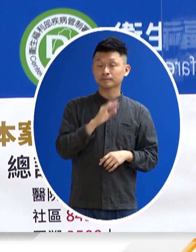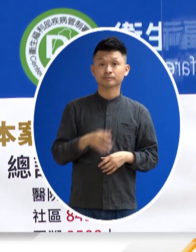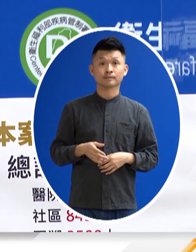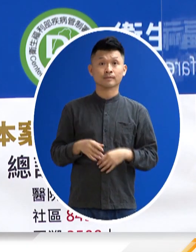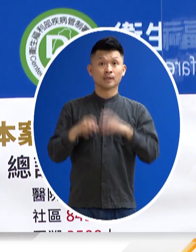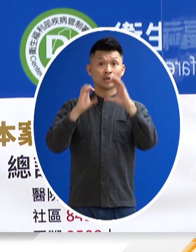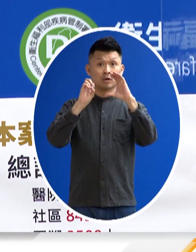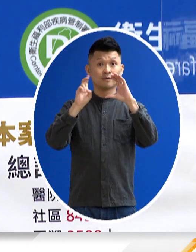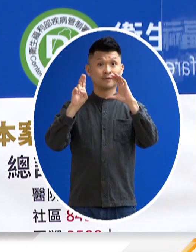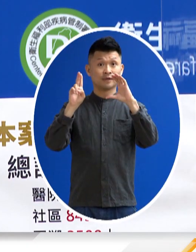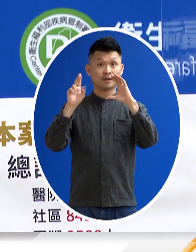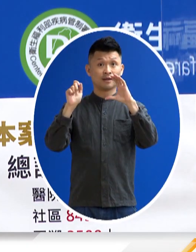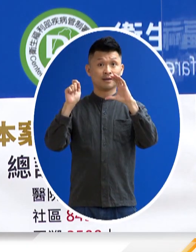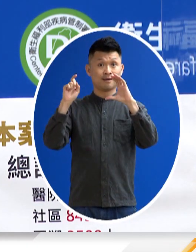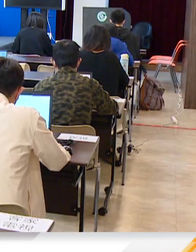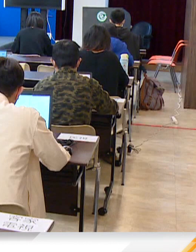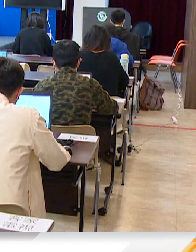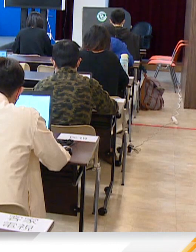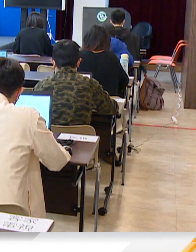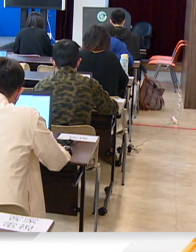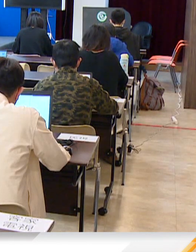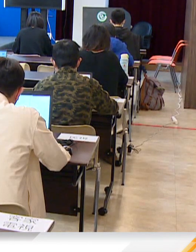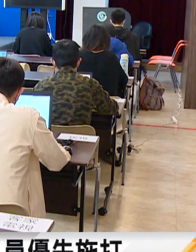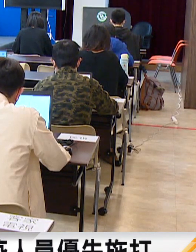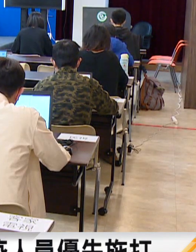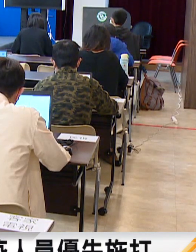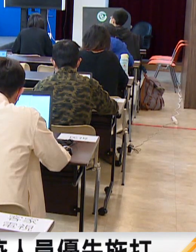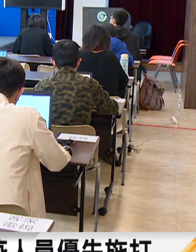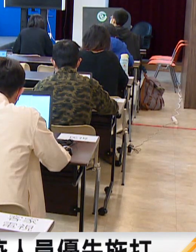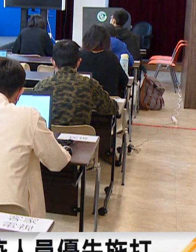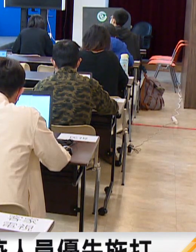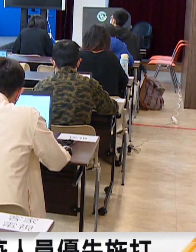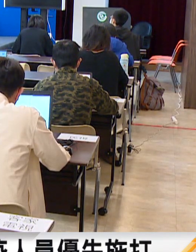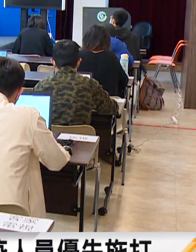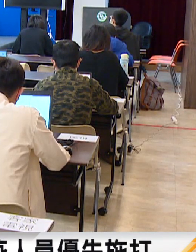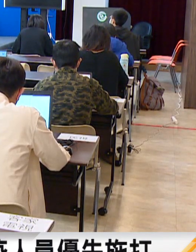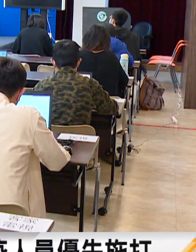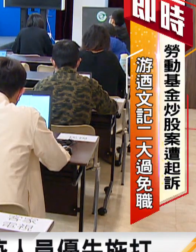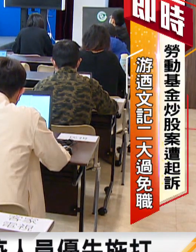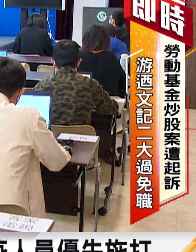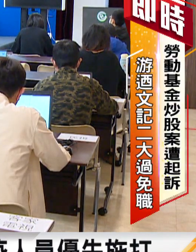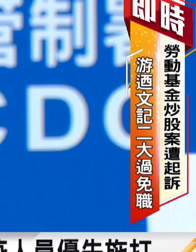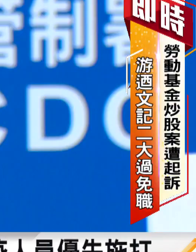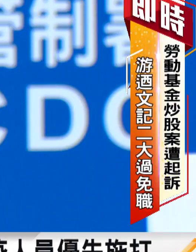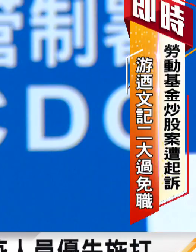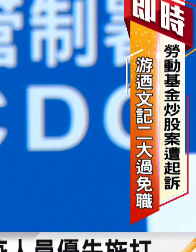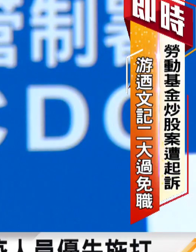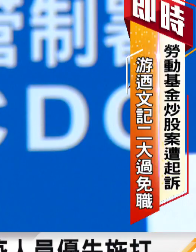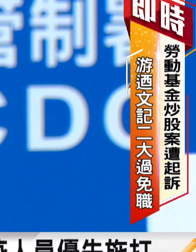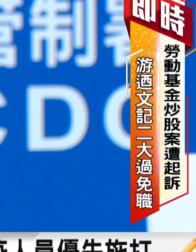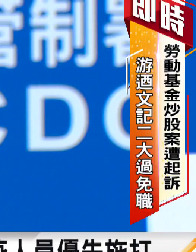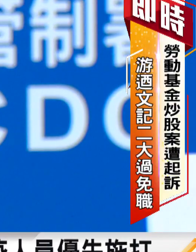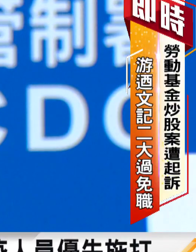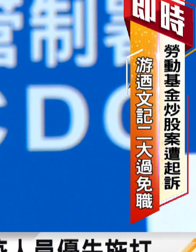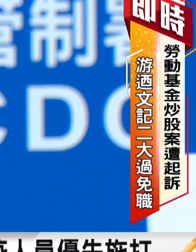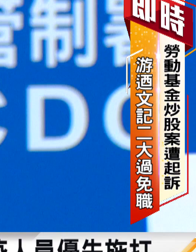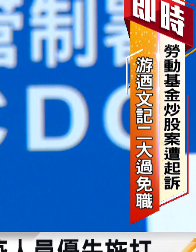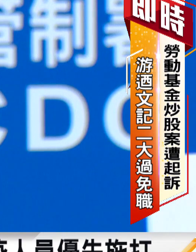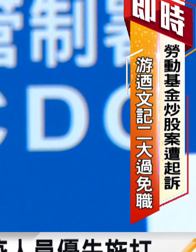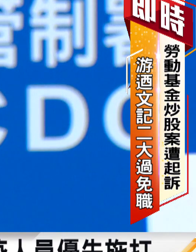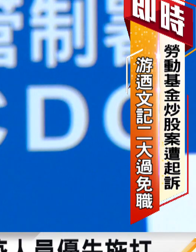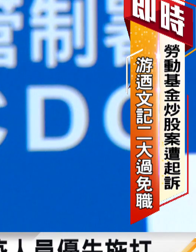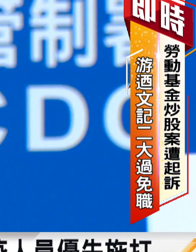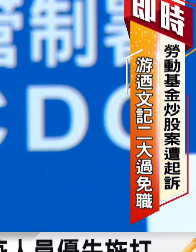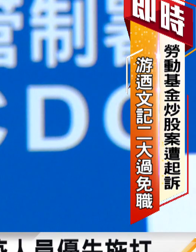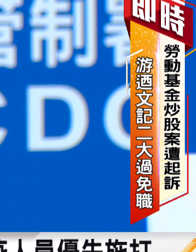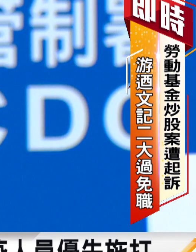还没有跟我们确定它那个时间的。 农历年前，疫情指挥官陈时中带来好消息，台湾最快三月就能开打二十